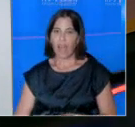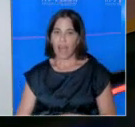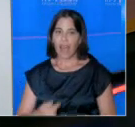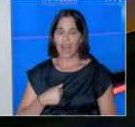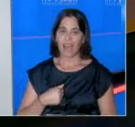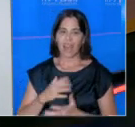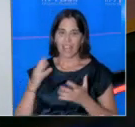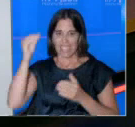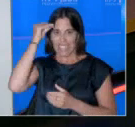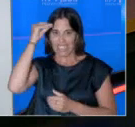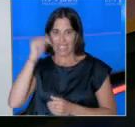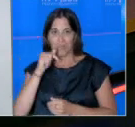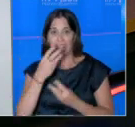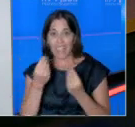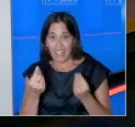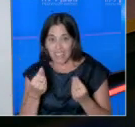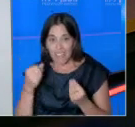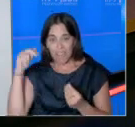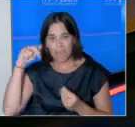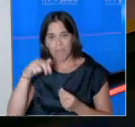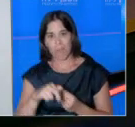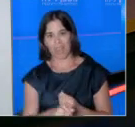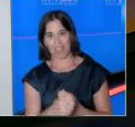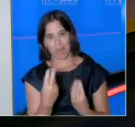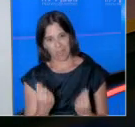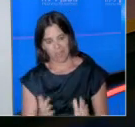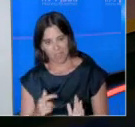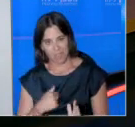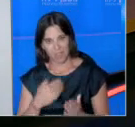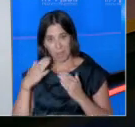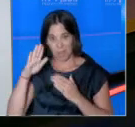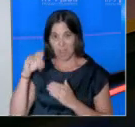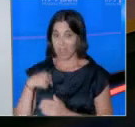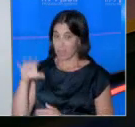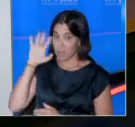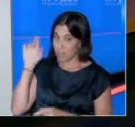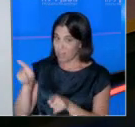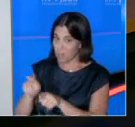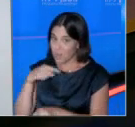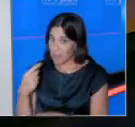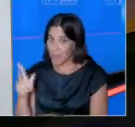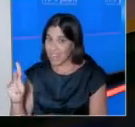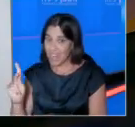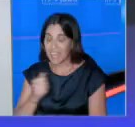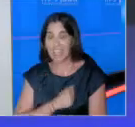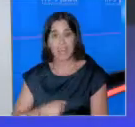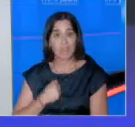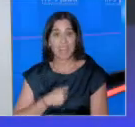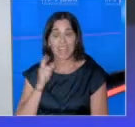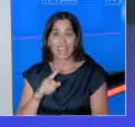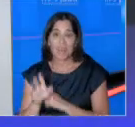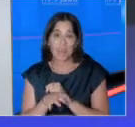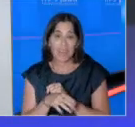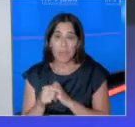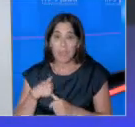הצריבה הזאת, שאת הכסף סופרים במדרגות, אחרי שיהיה לו את הרוב... אם הקשבת למה שאמרתי לקרני, ממש, אני מצטער, אני חייב להיות זמין גם